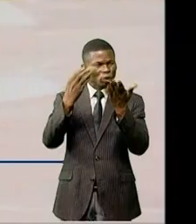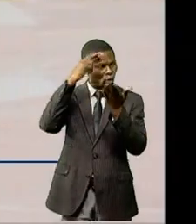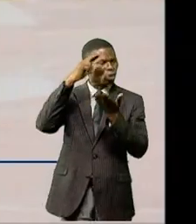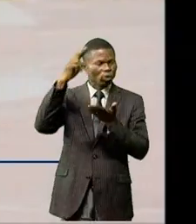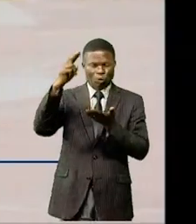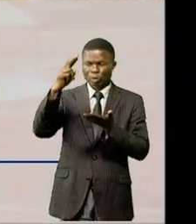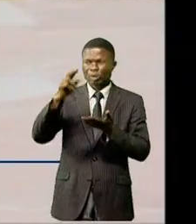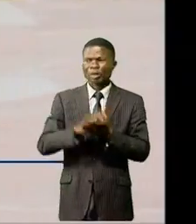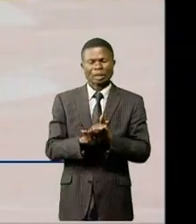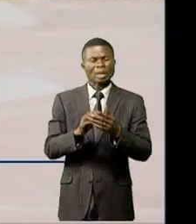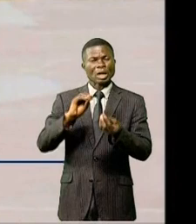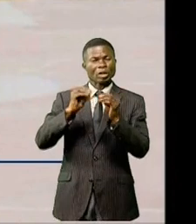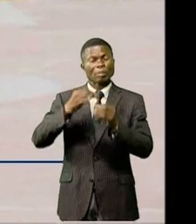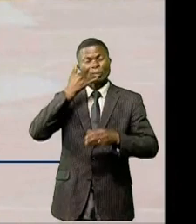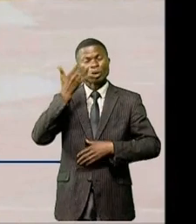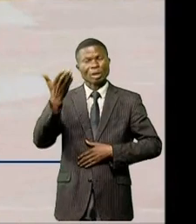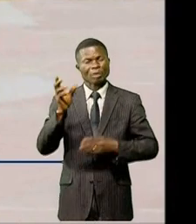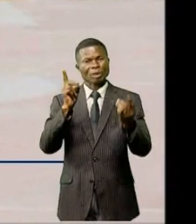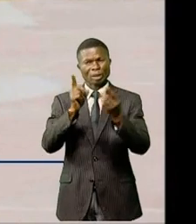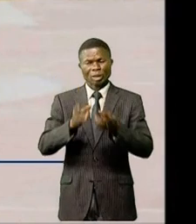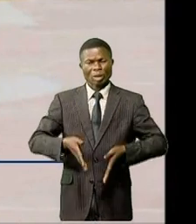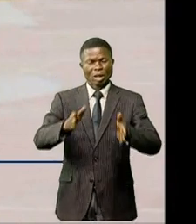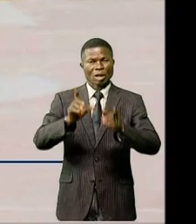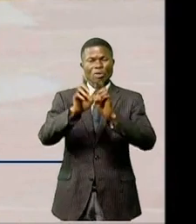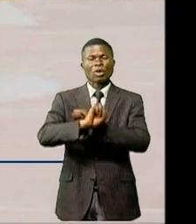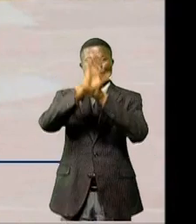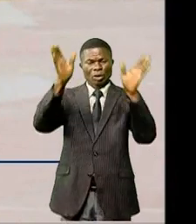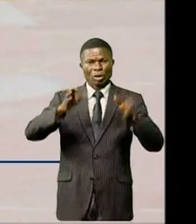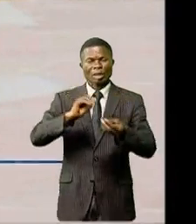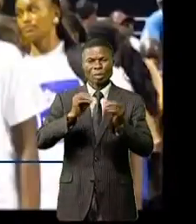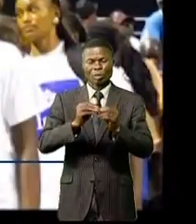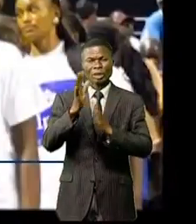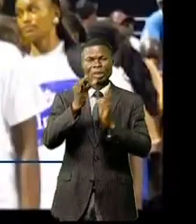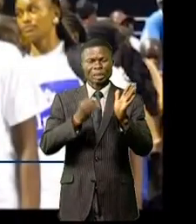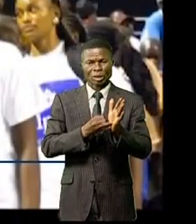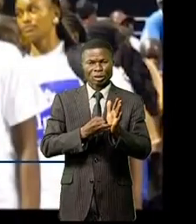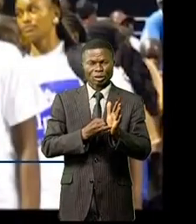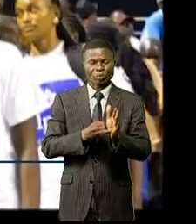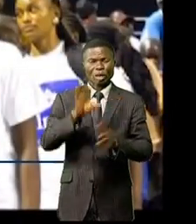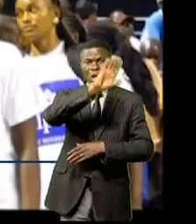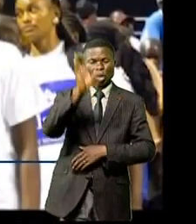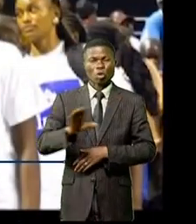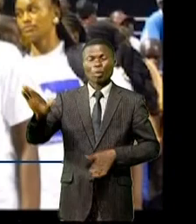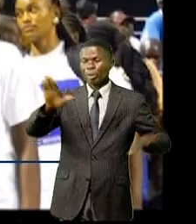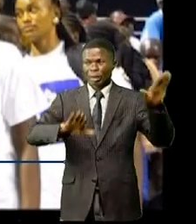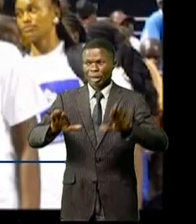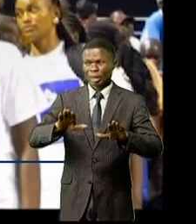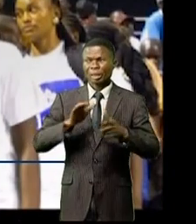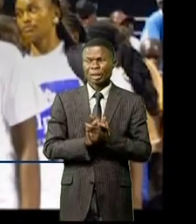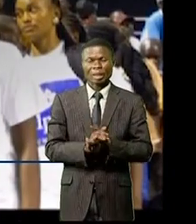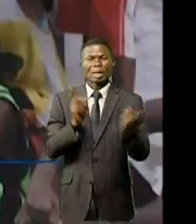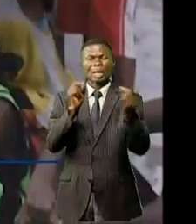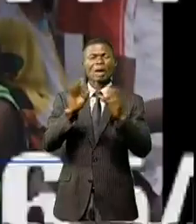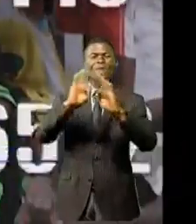Tous les contacts sont le bienvenu sur l'avenue Lumière numéro 18 au quartier Badara dans la commune de Lancélé. Une autre voie, c'est de joindre la